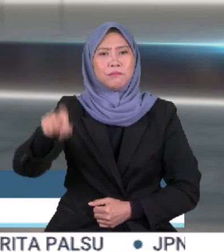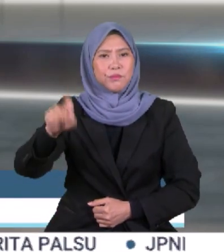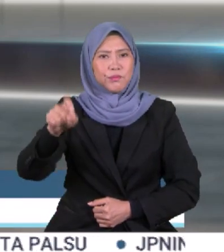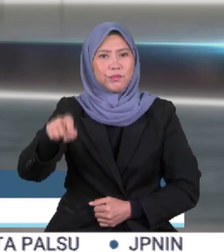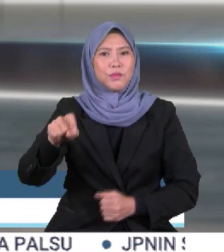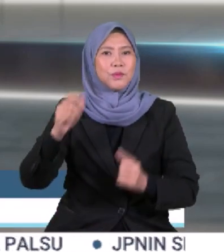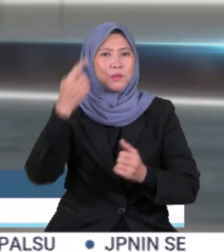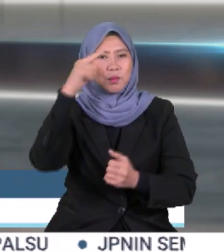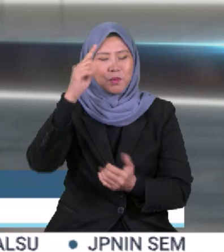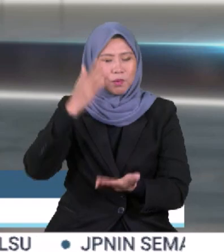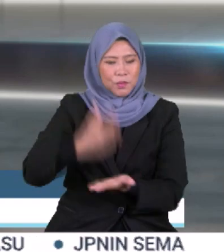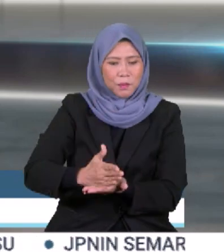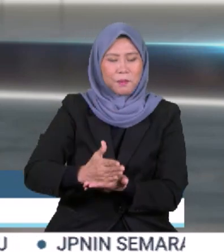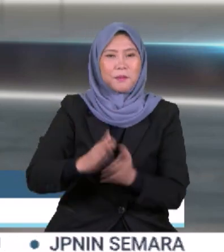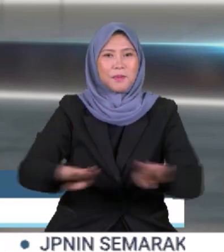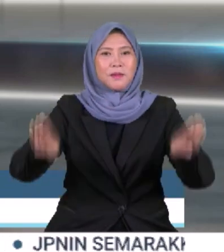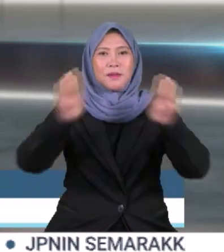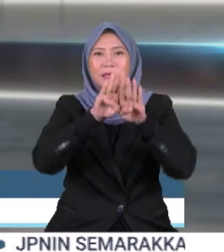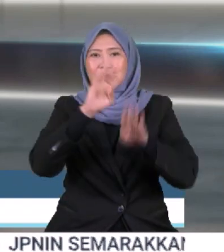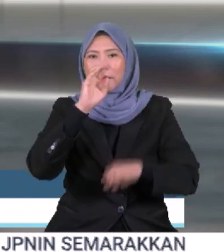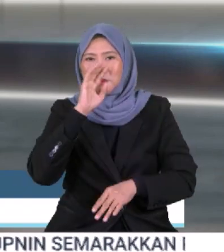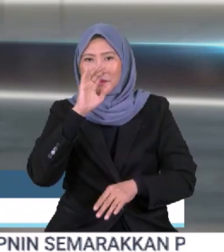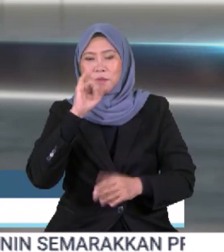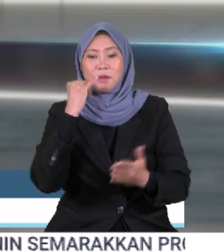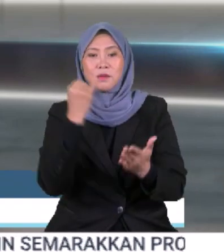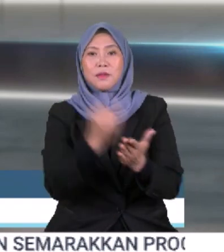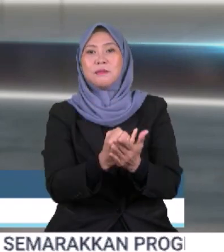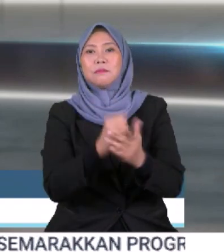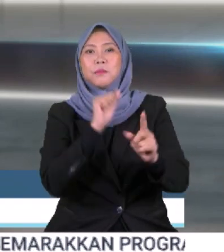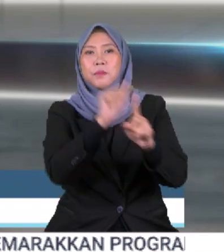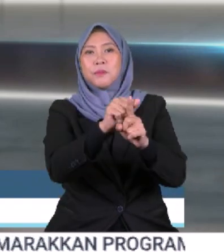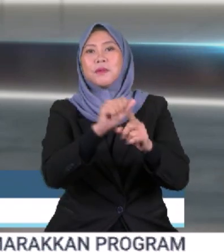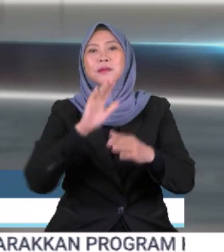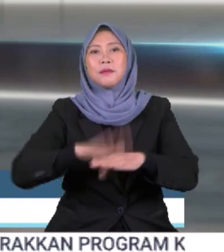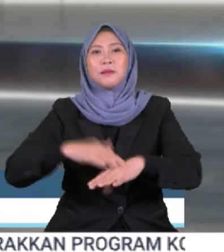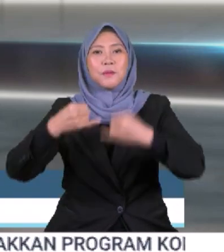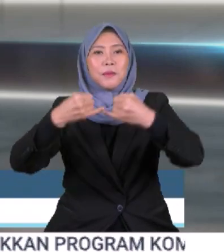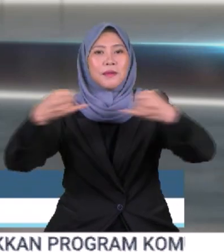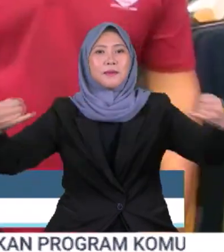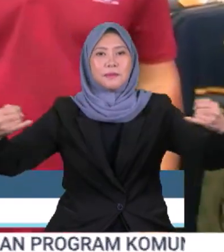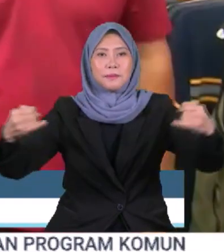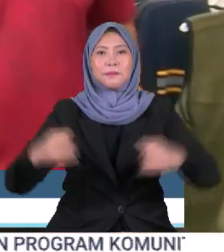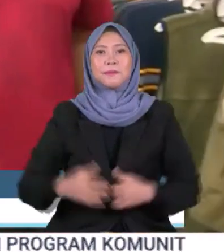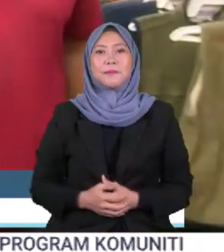bagi menangkis berita palsu dan jenayah siber di media sosial.